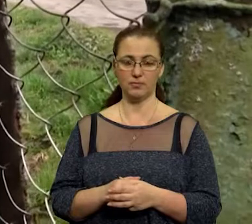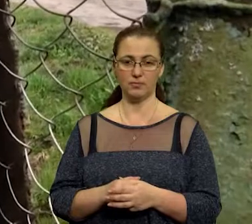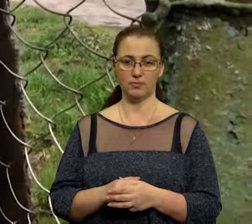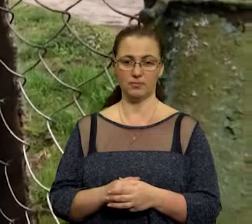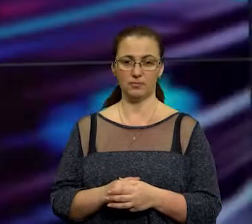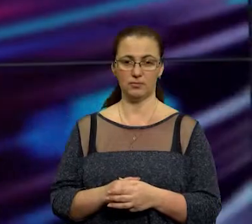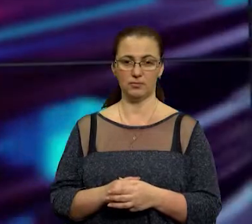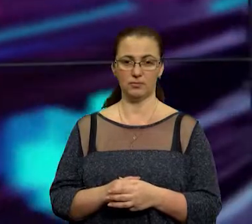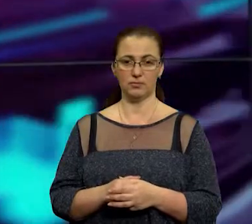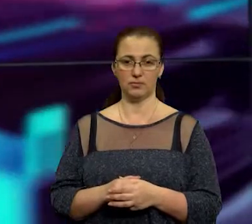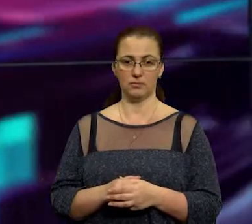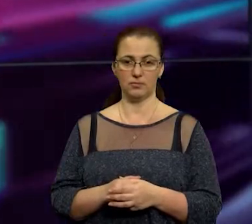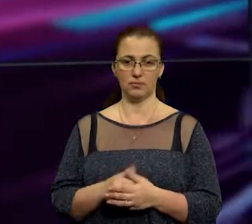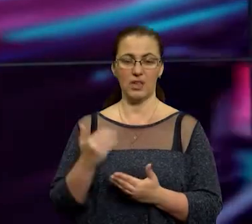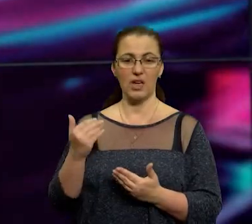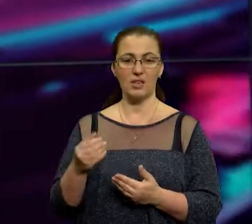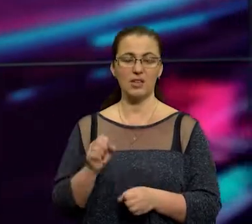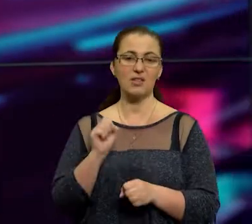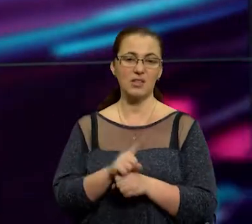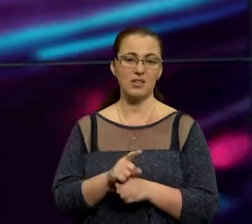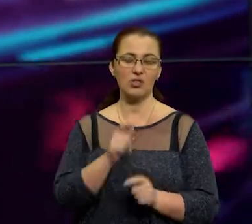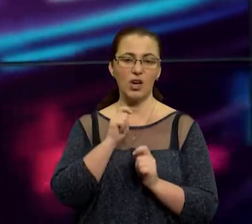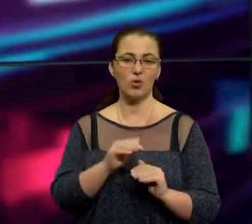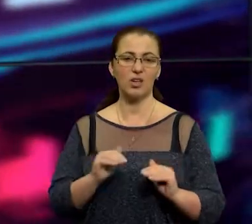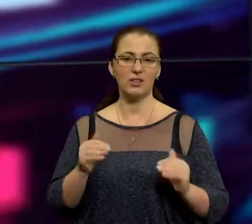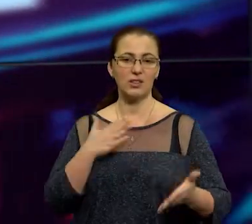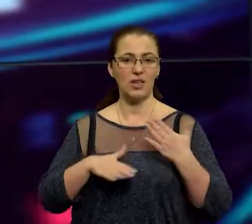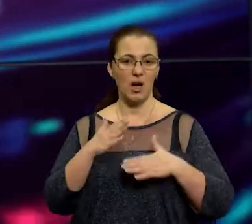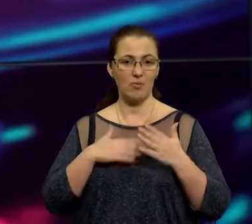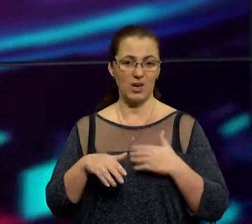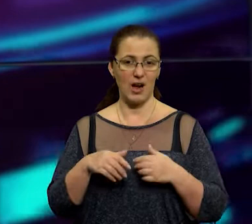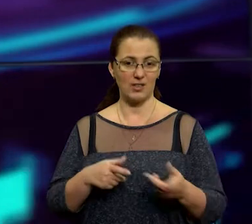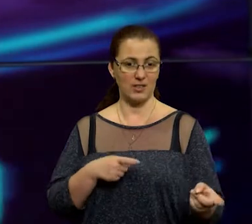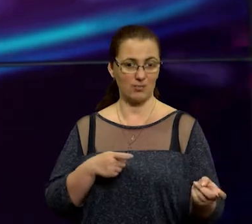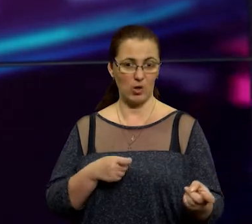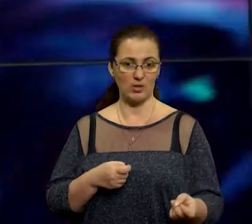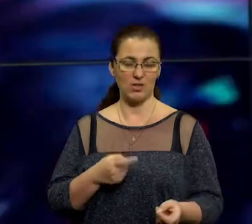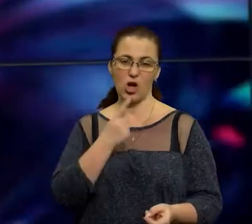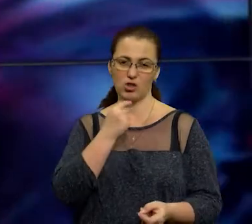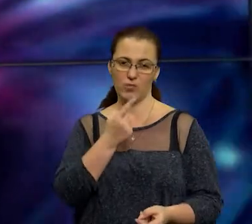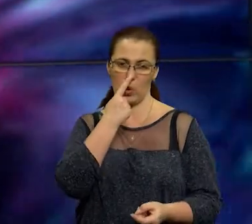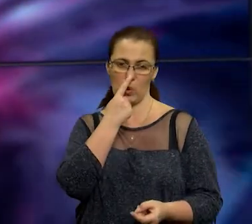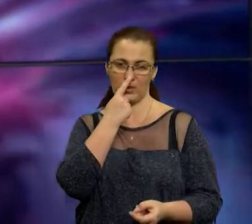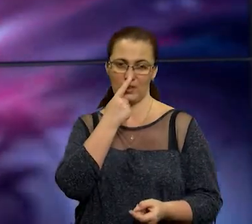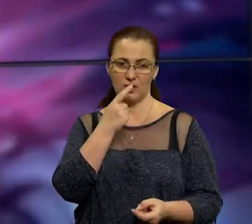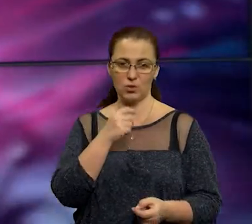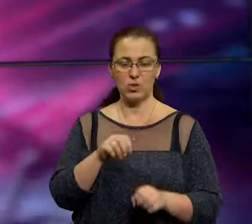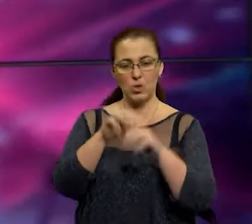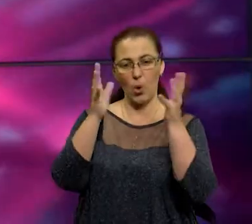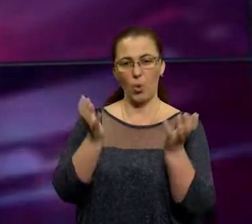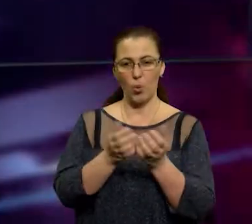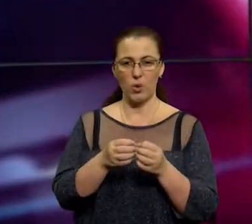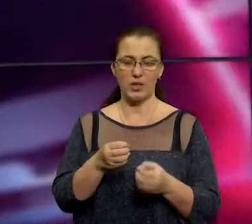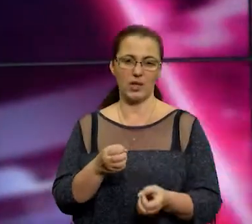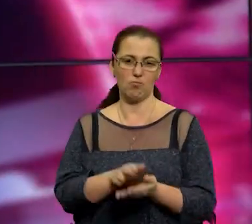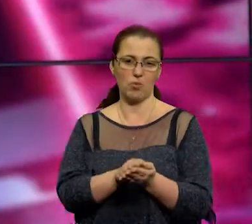Програма «Очі». Їхня місія – дарувати діткам радість. Їхня зброя – це червоні носи, яскраве вбрання, повітряні кульки чи мильні бульки.